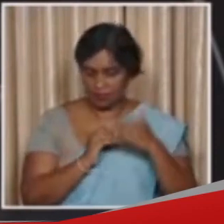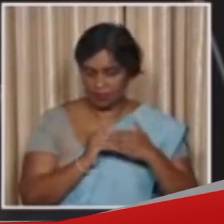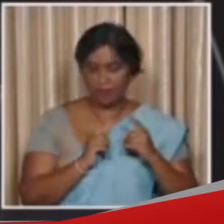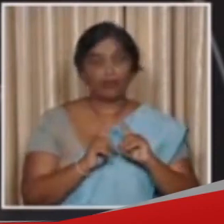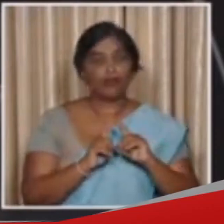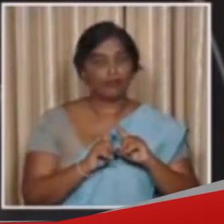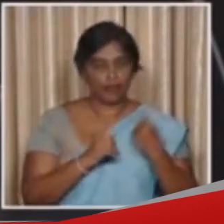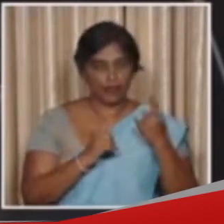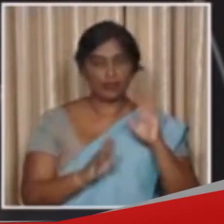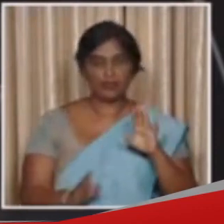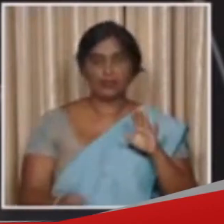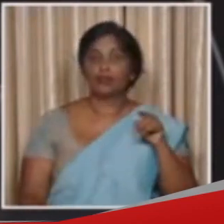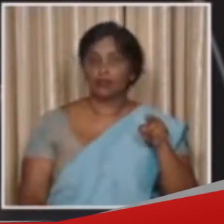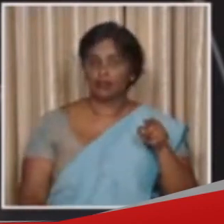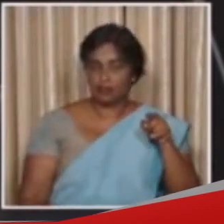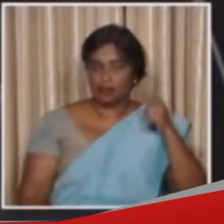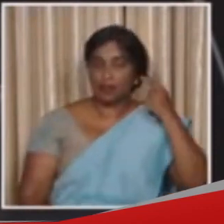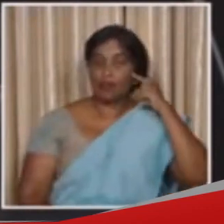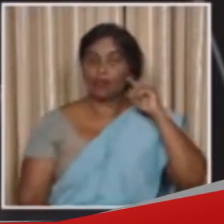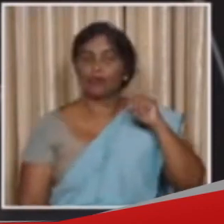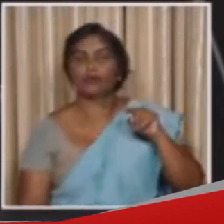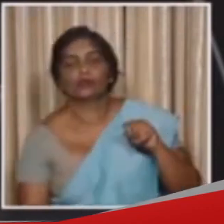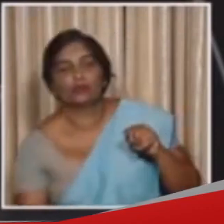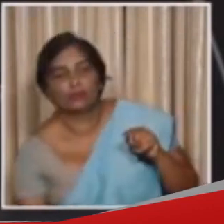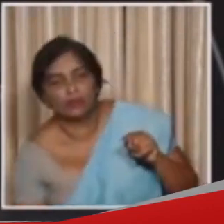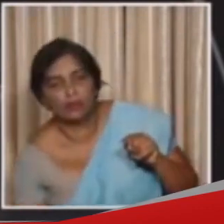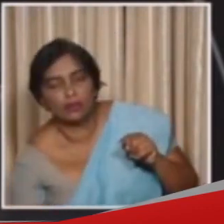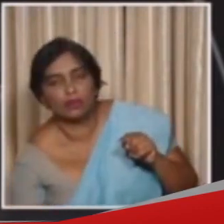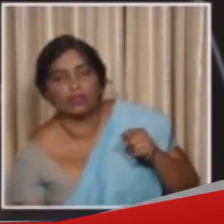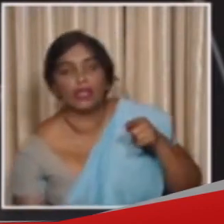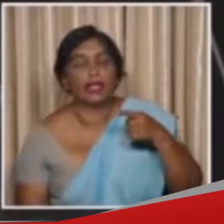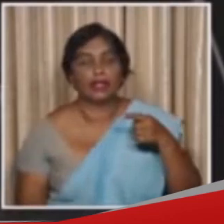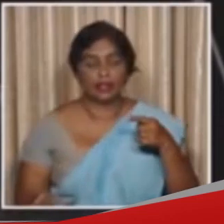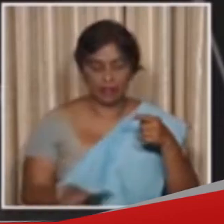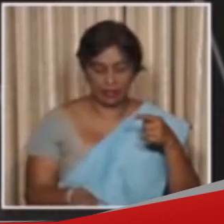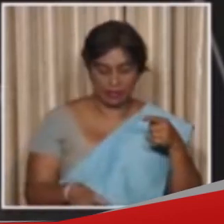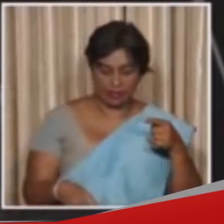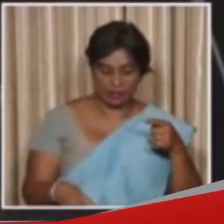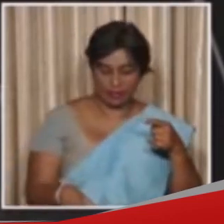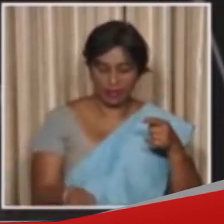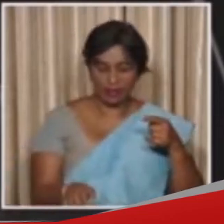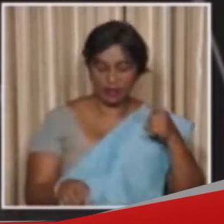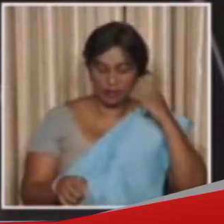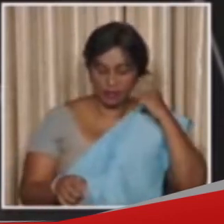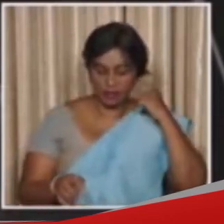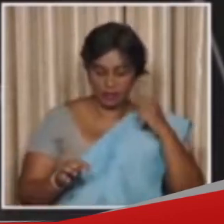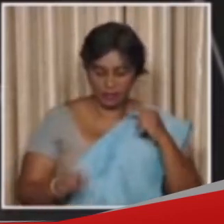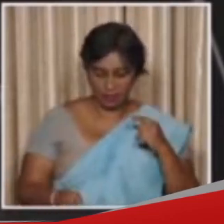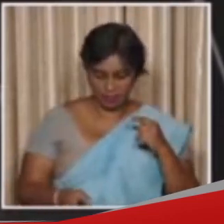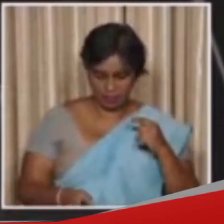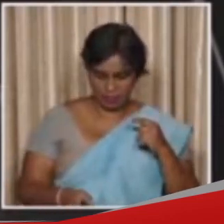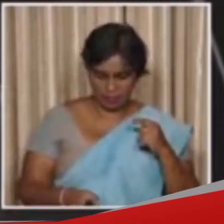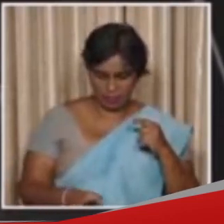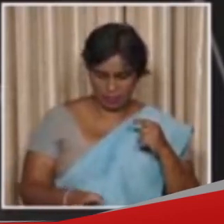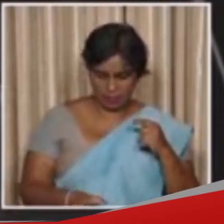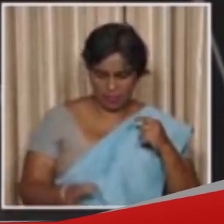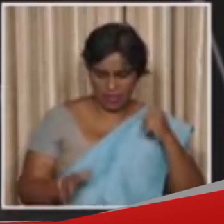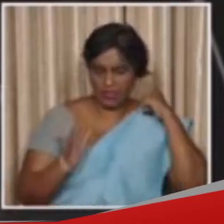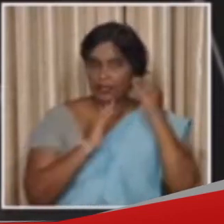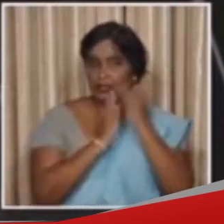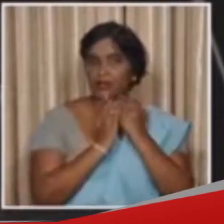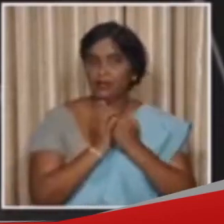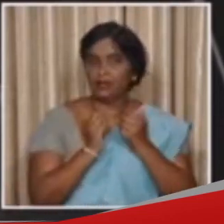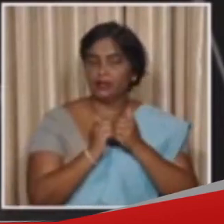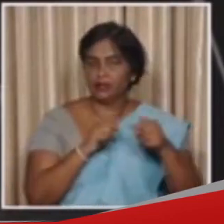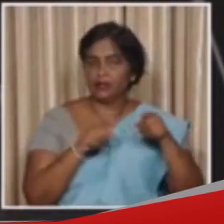තියෙනවා එතන ඔබ ඒකට හේතු හැටියට මොකද්ද දකින්නේ මේ මේක මීට වඩා කාර්යක්ෂම